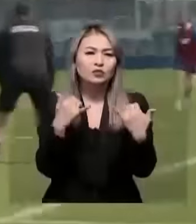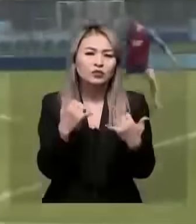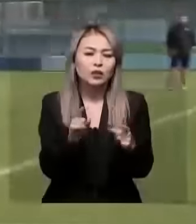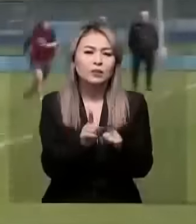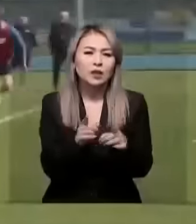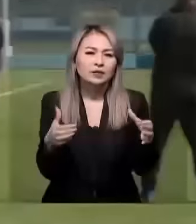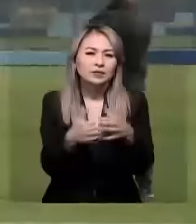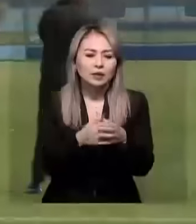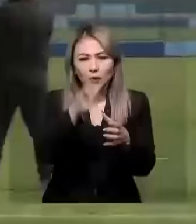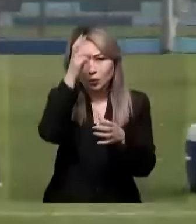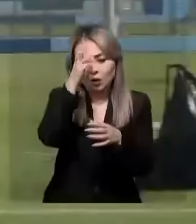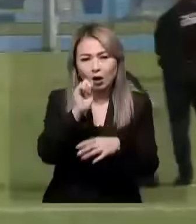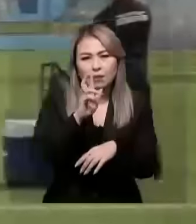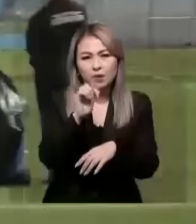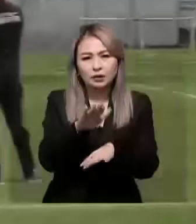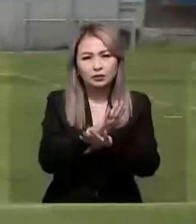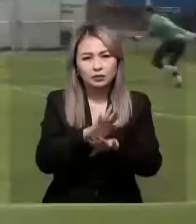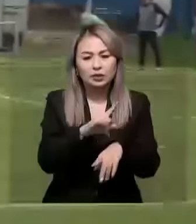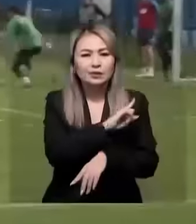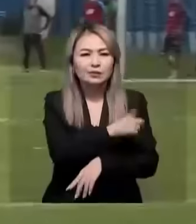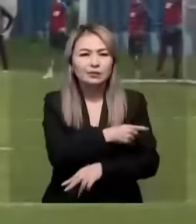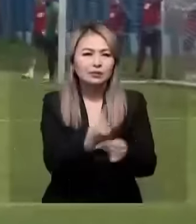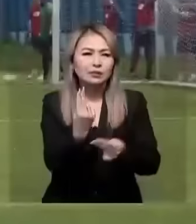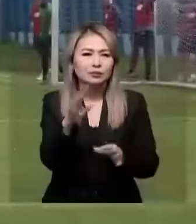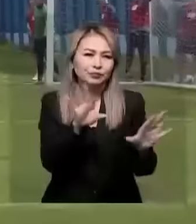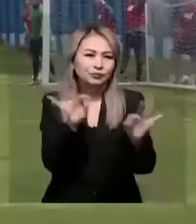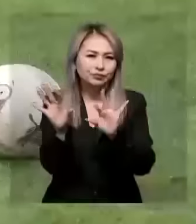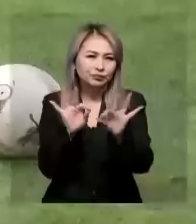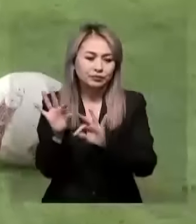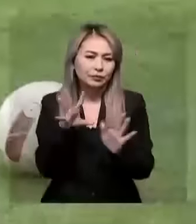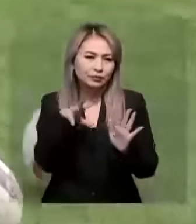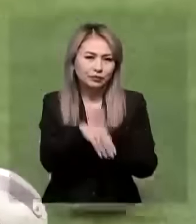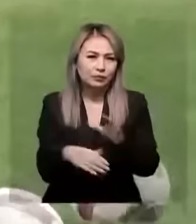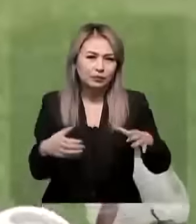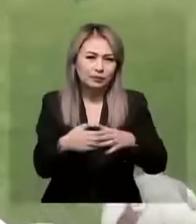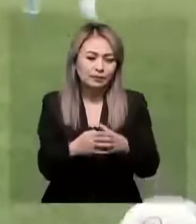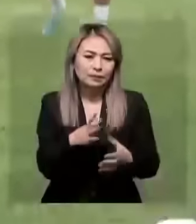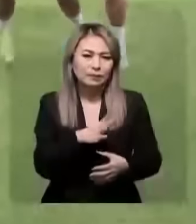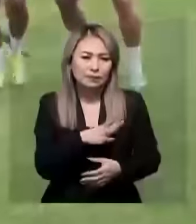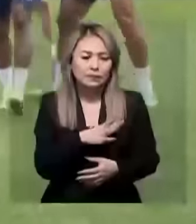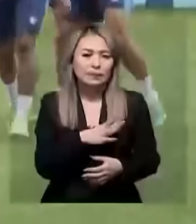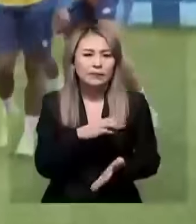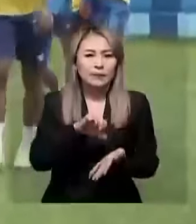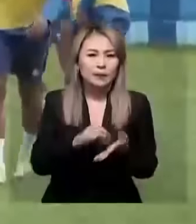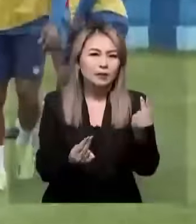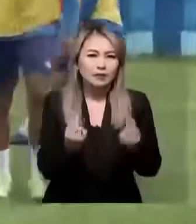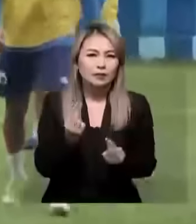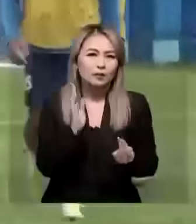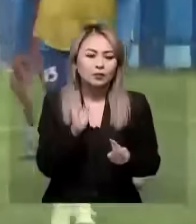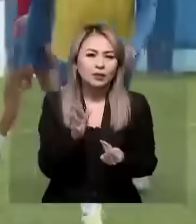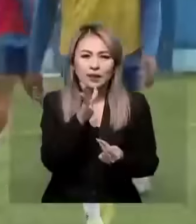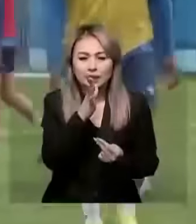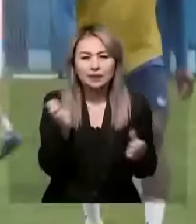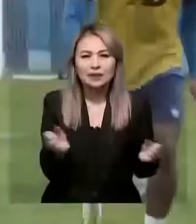түркиялық ұжым биыл Абат қана емес, өзге де мықты ойыншыларды қатарға қосып отыр. Дені ұлттық құрамаларда ойнайды. Қысқы